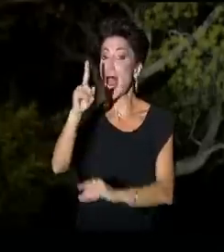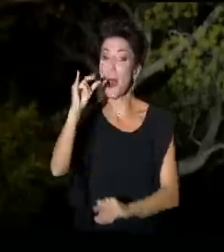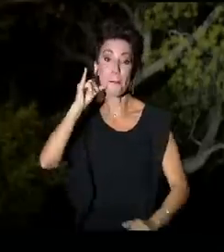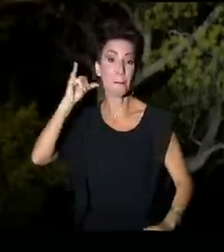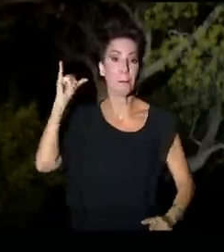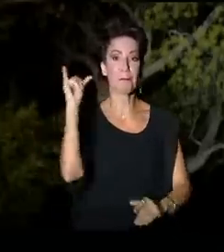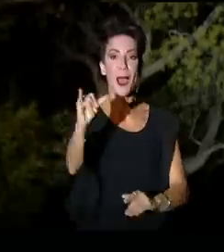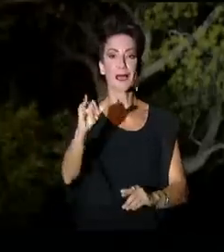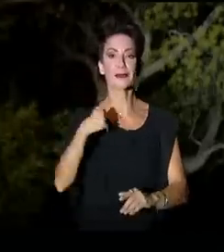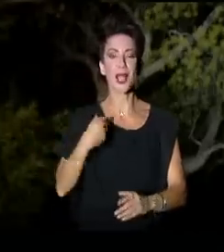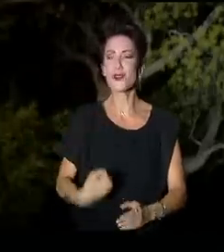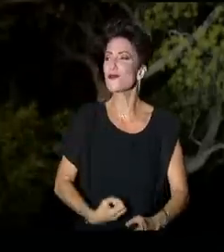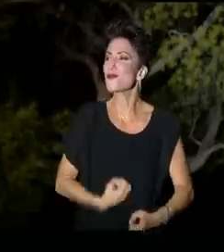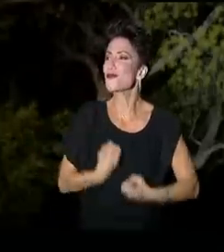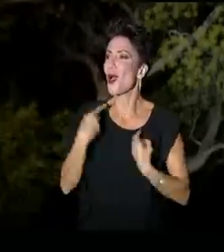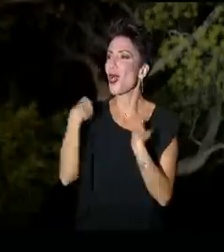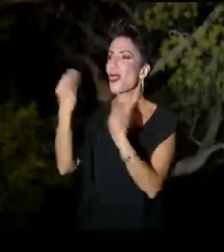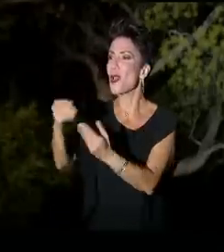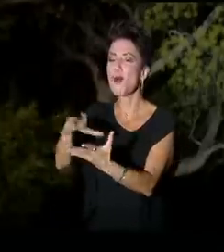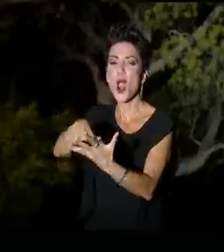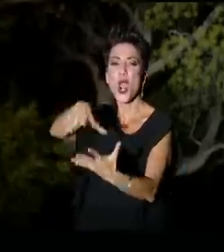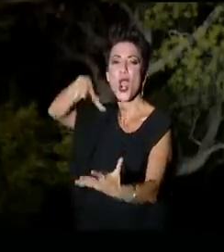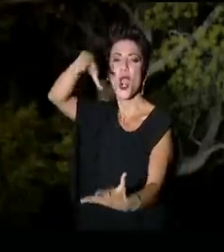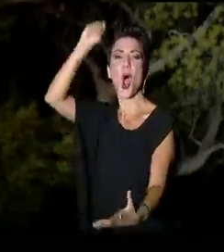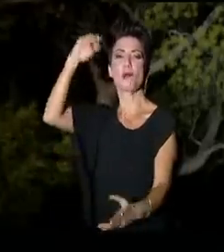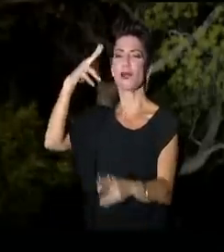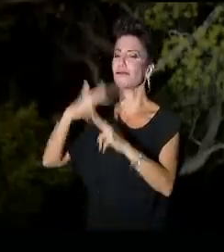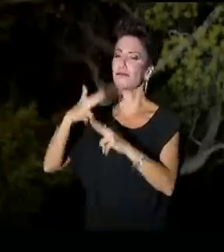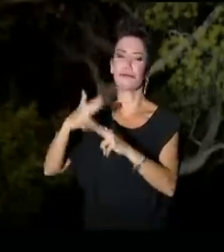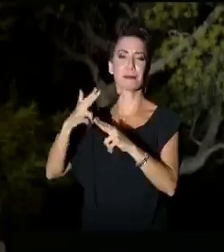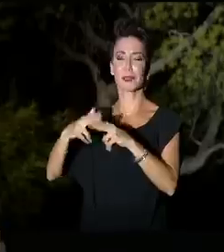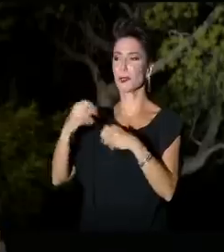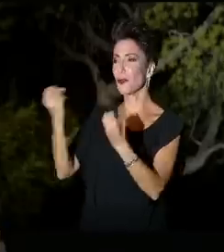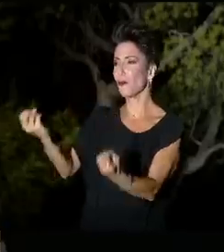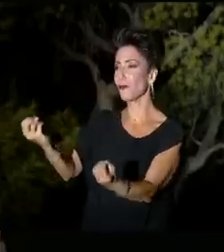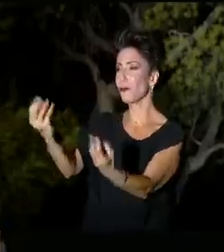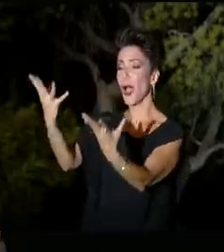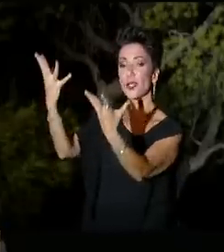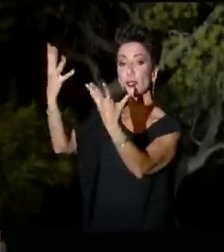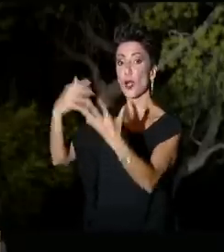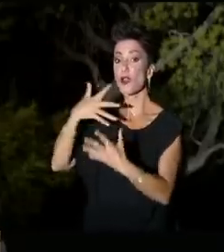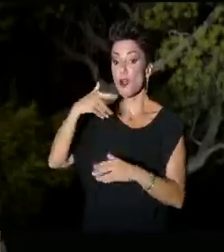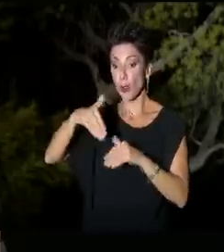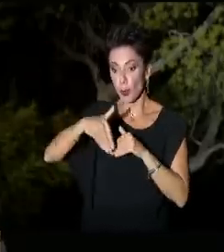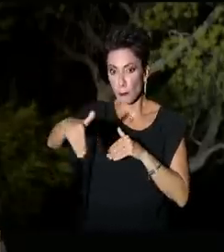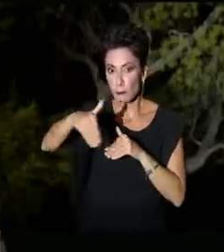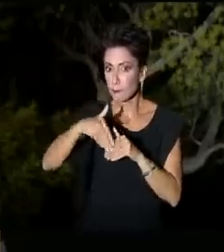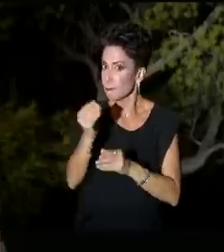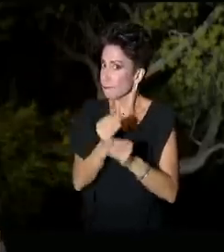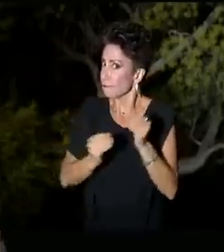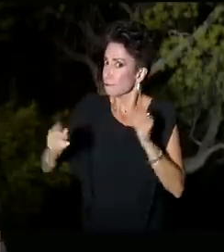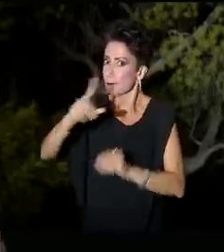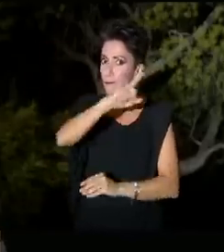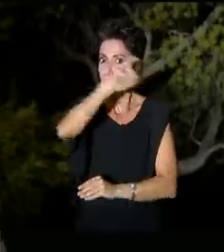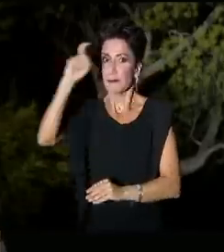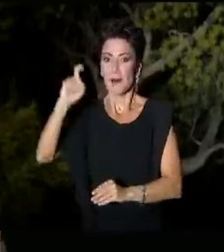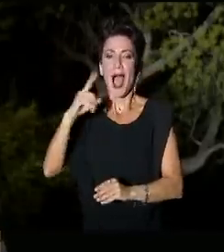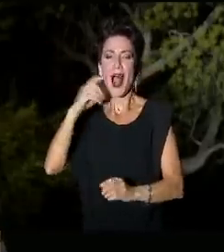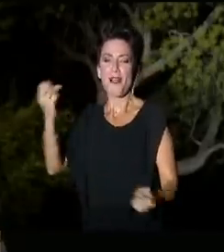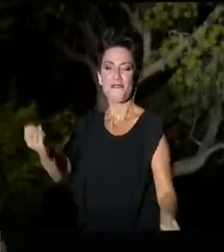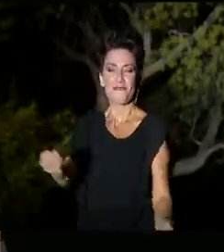στην πανδημική κρίση που απειλεί να μας εγκλωβίσει, το φως μοιάζει να είναι ο ισχυρότερος